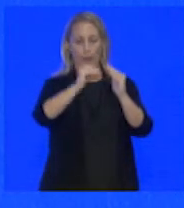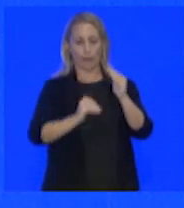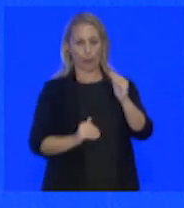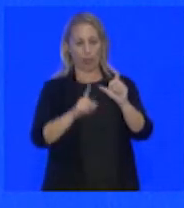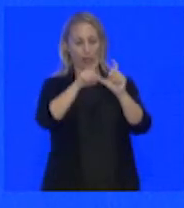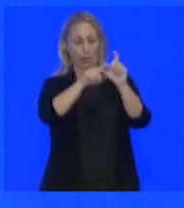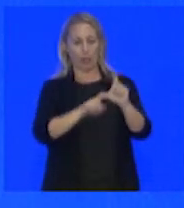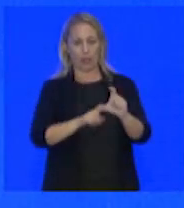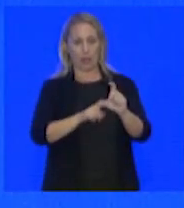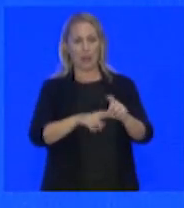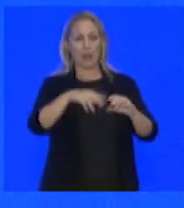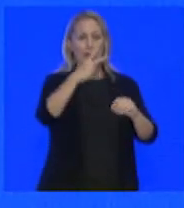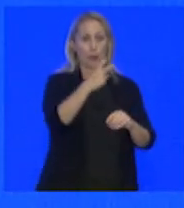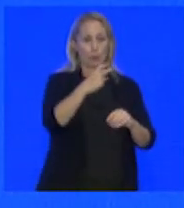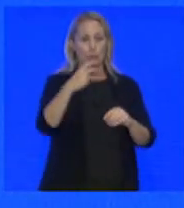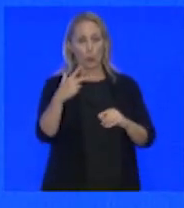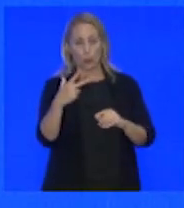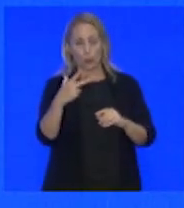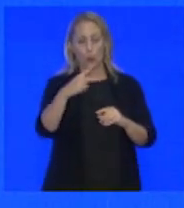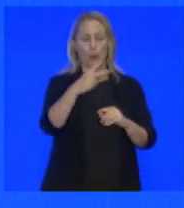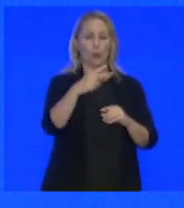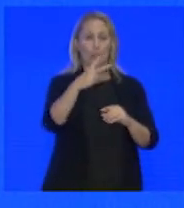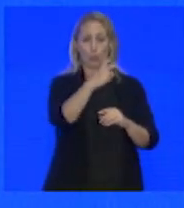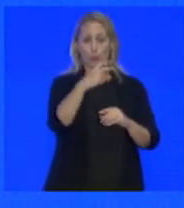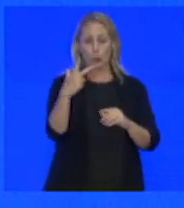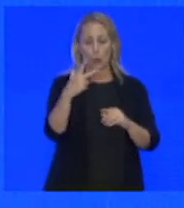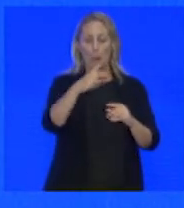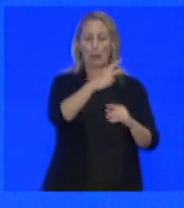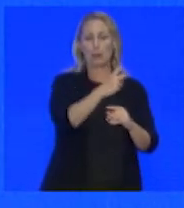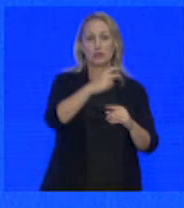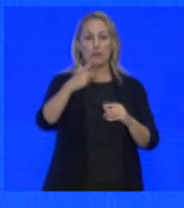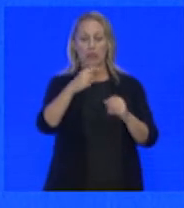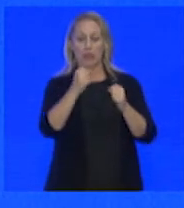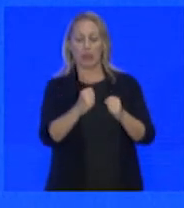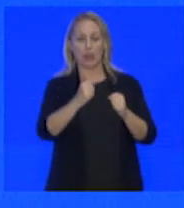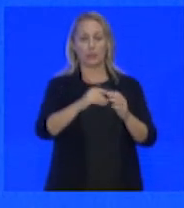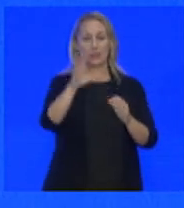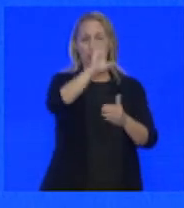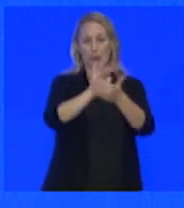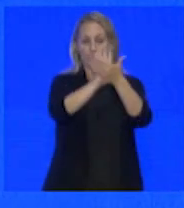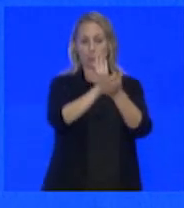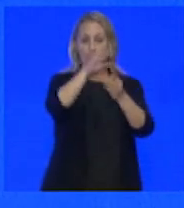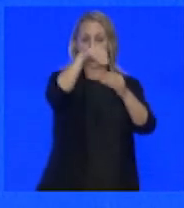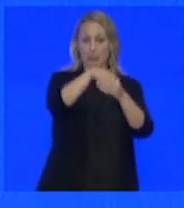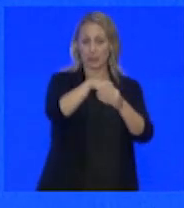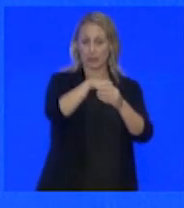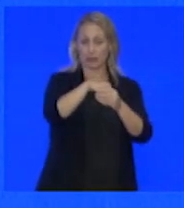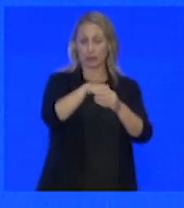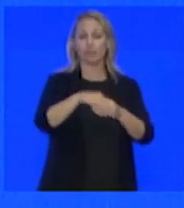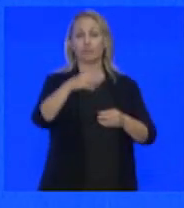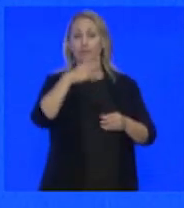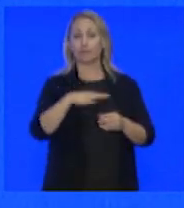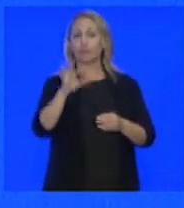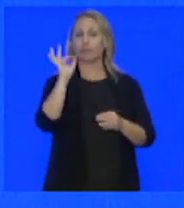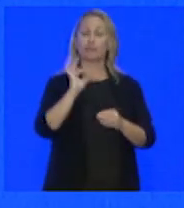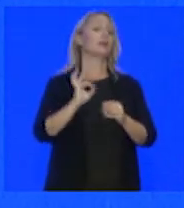27 σύντομα κρατών μελών της Ευρωπαϊκής Ένωσης. Δέσμευσή μας είναι